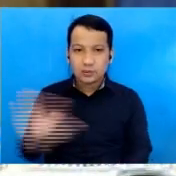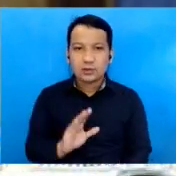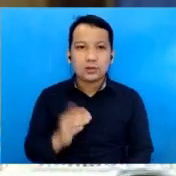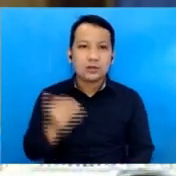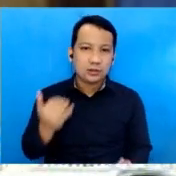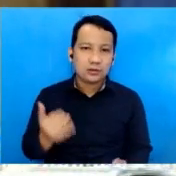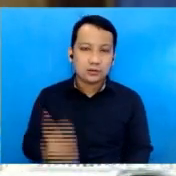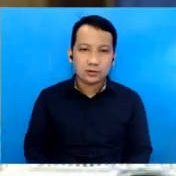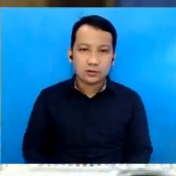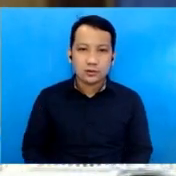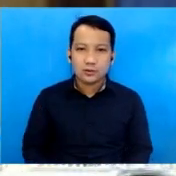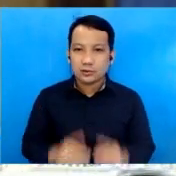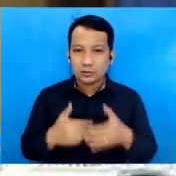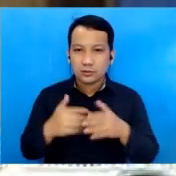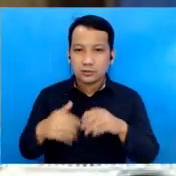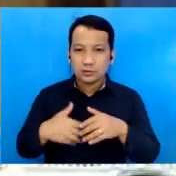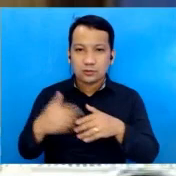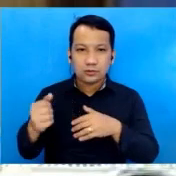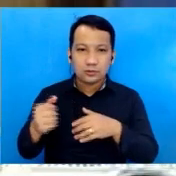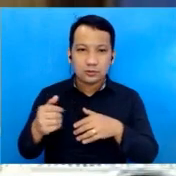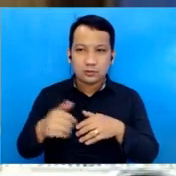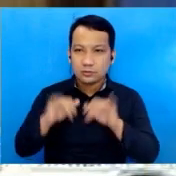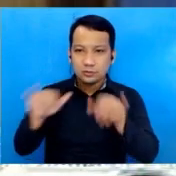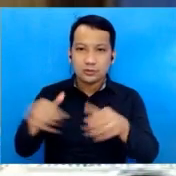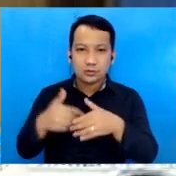to stay out. Do not obey